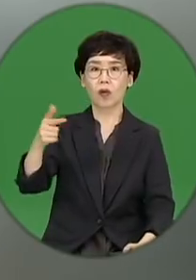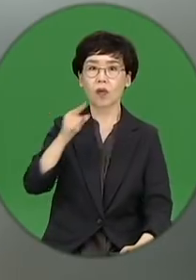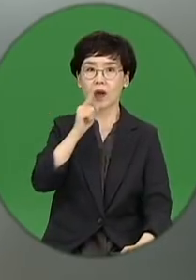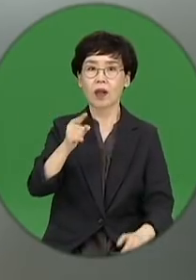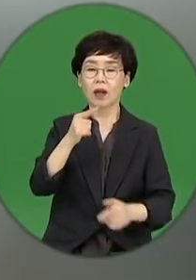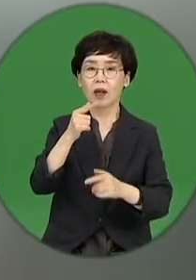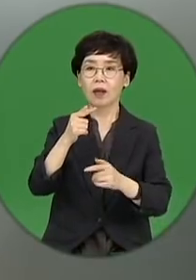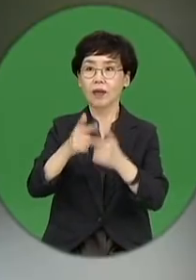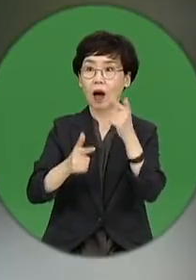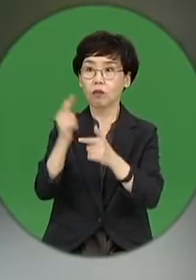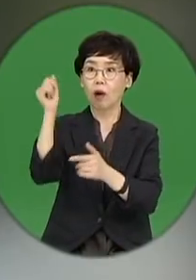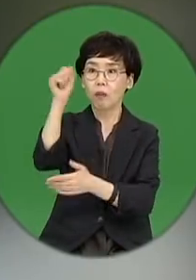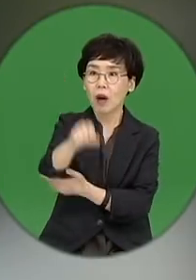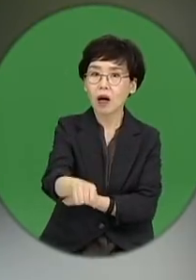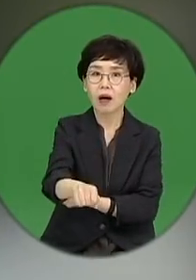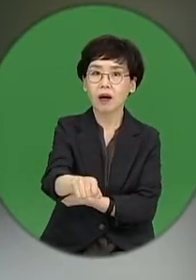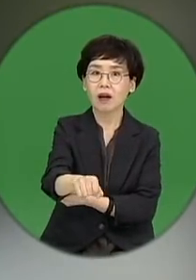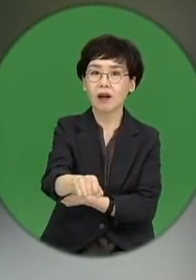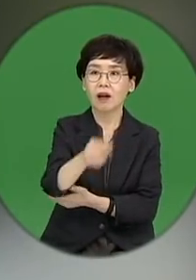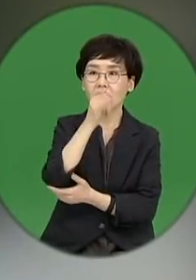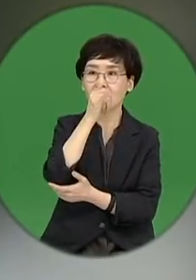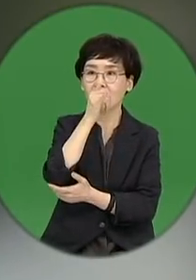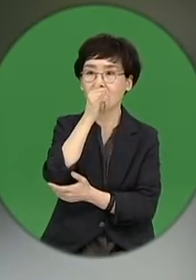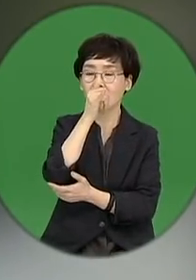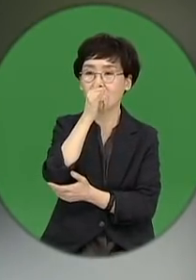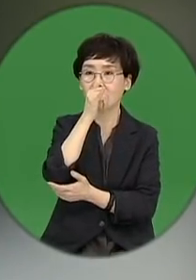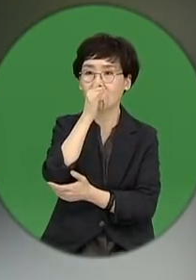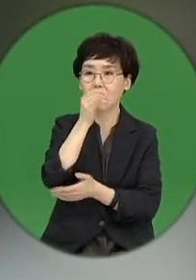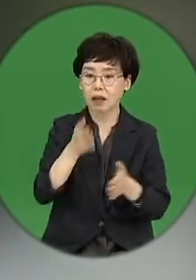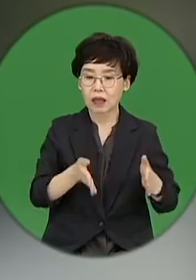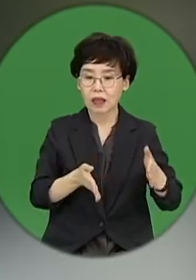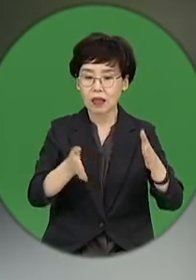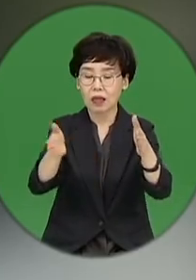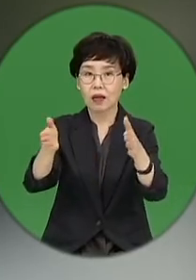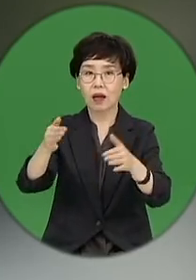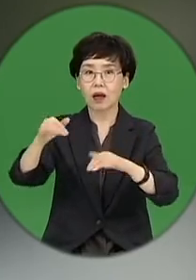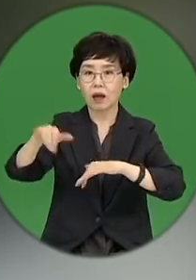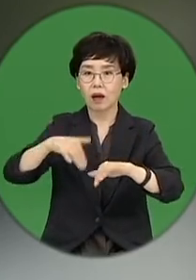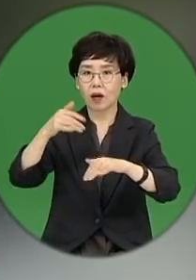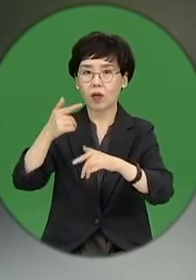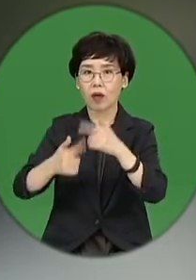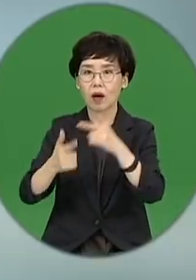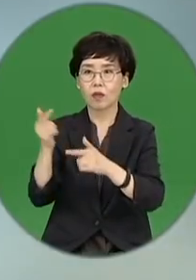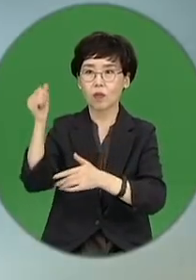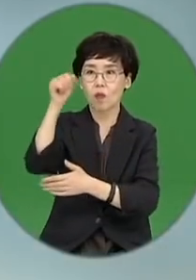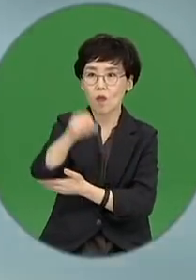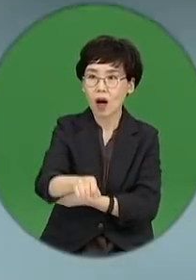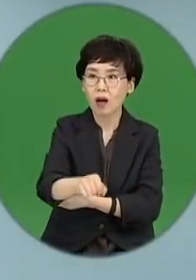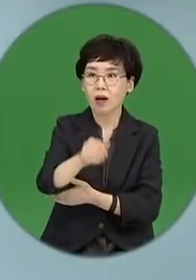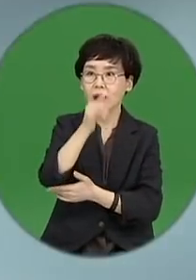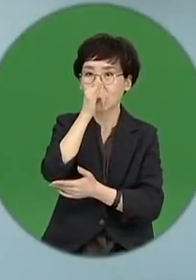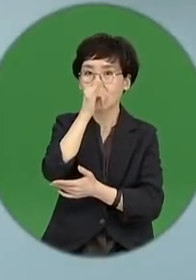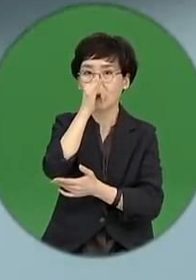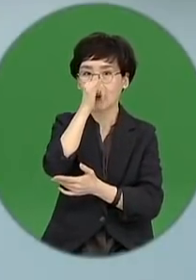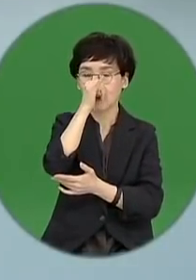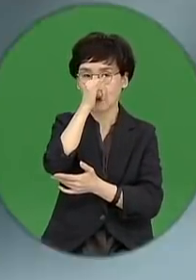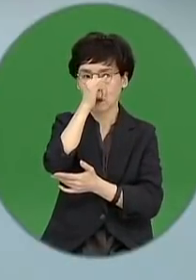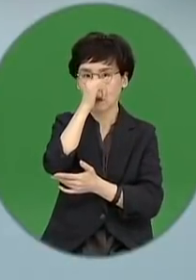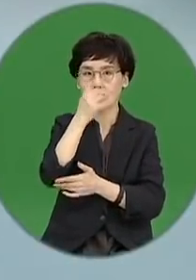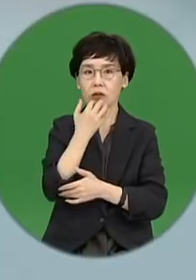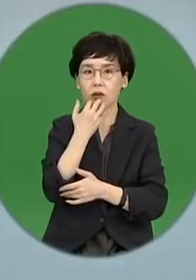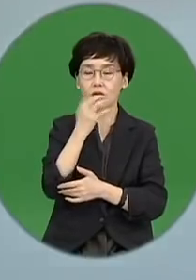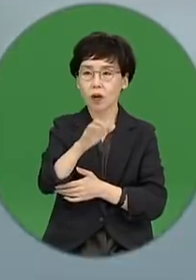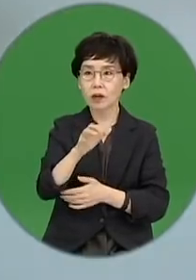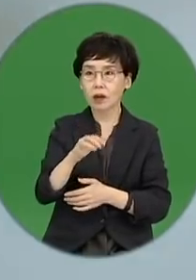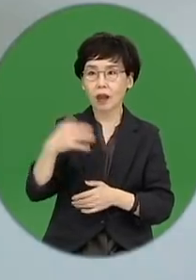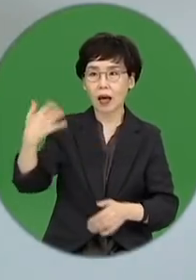예, 나무가 뭐 뿌리째 잘려 나가서 저렇게 도로 위에 가로수가 눕혀져 있는 모습을 보실 수 있습니다. 예, 서울에서는